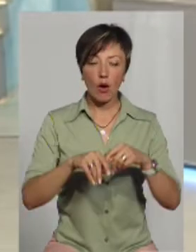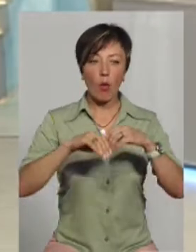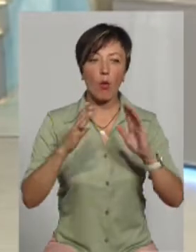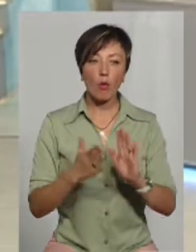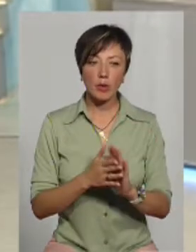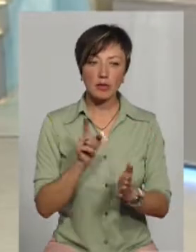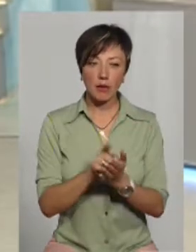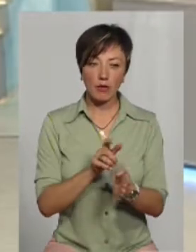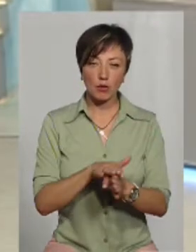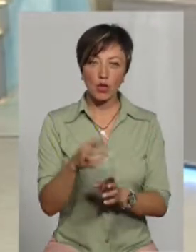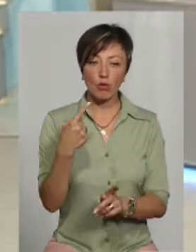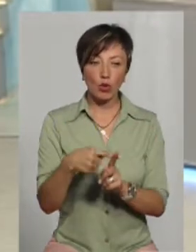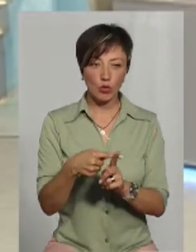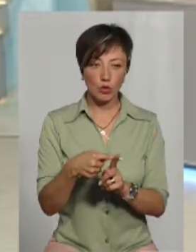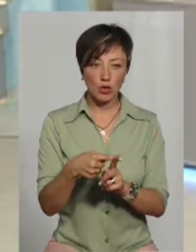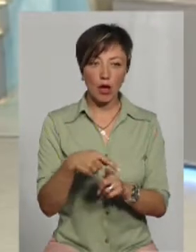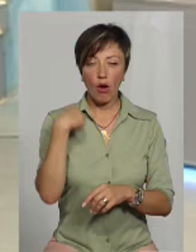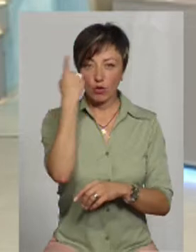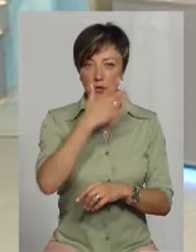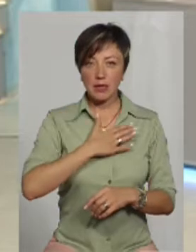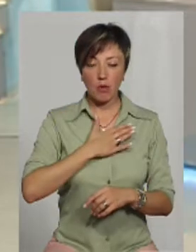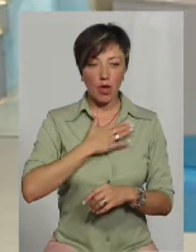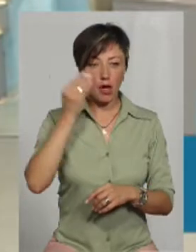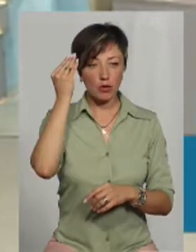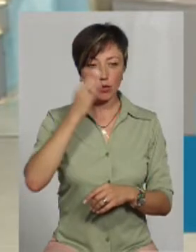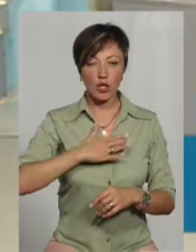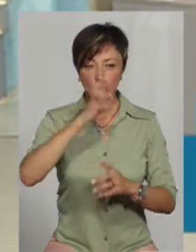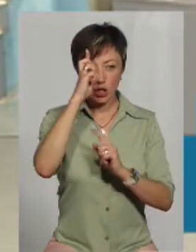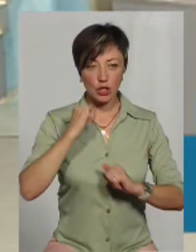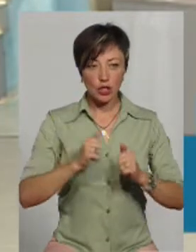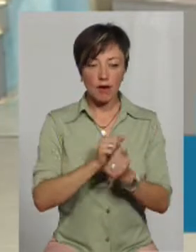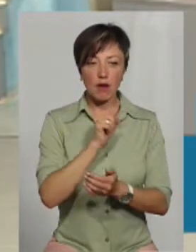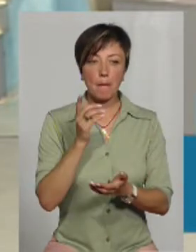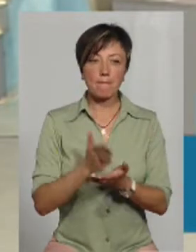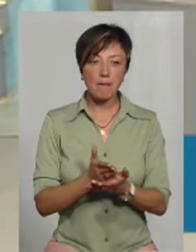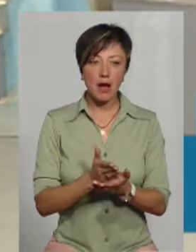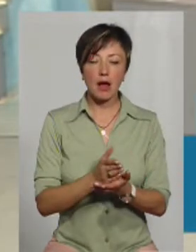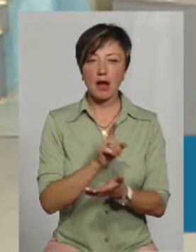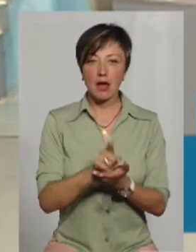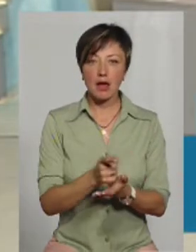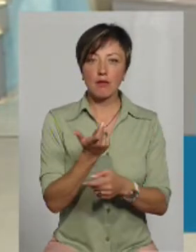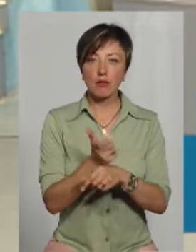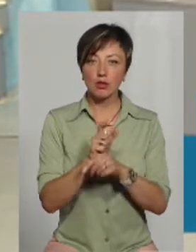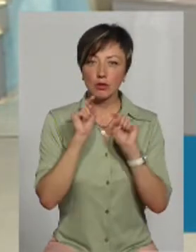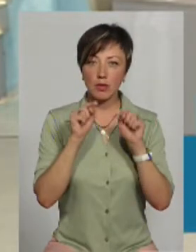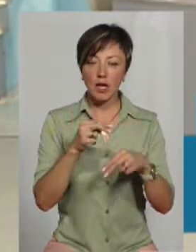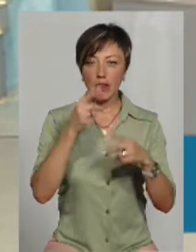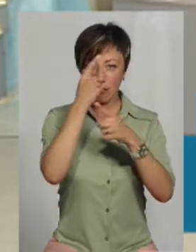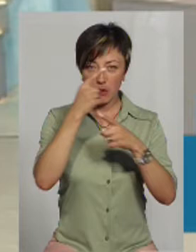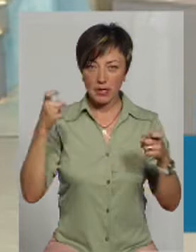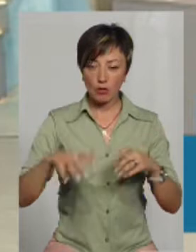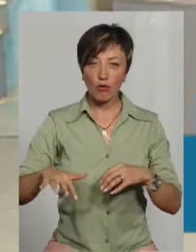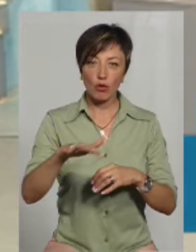комплекс, який має відбутися. Плюс, особисто моя думка, що наша держава має більше вділити інформаційного